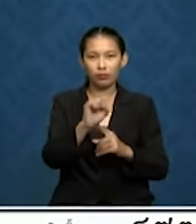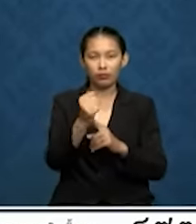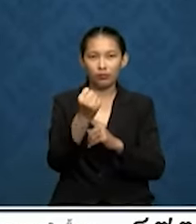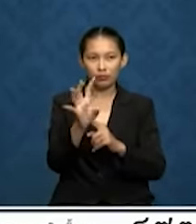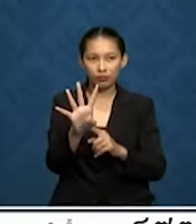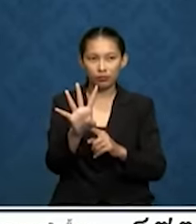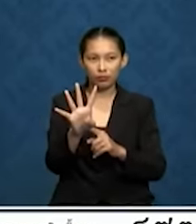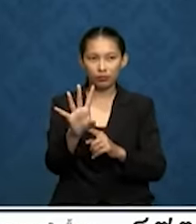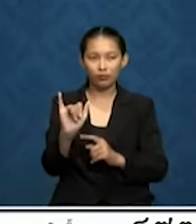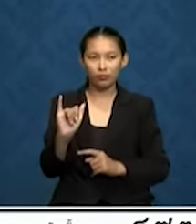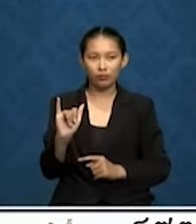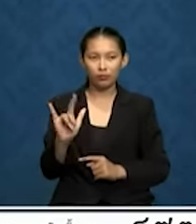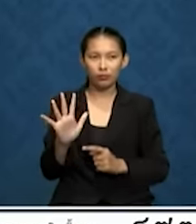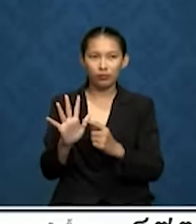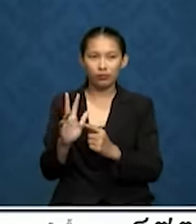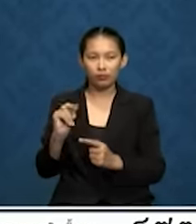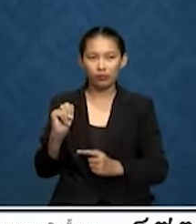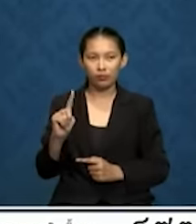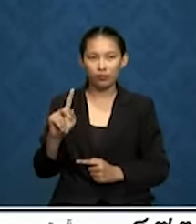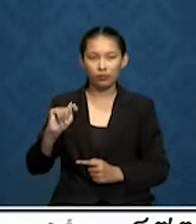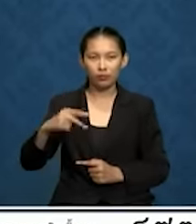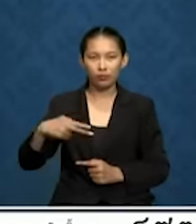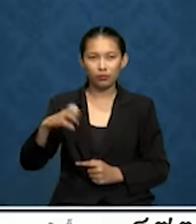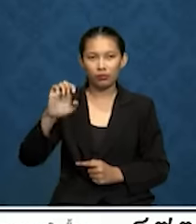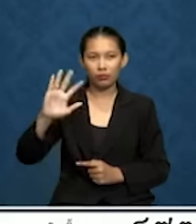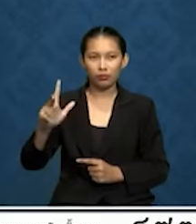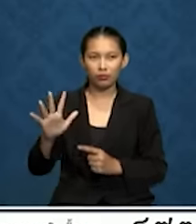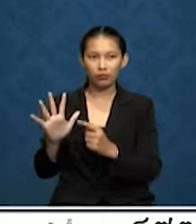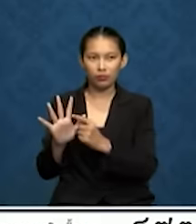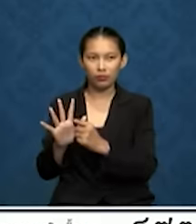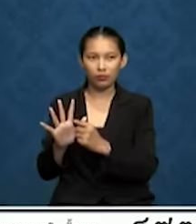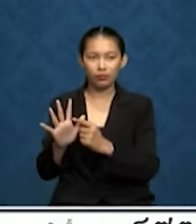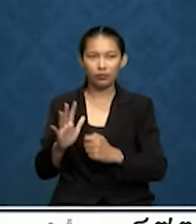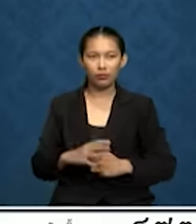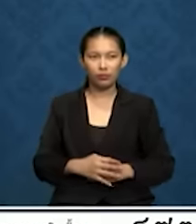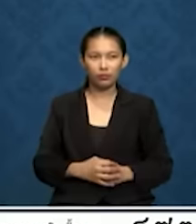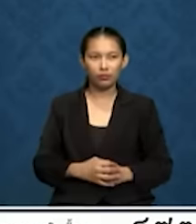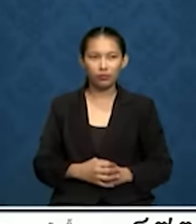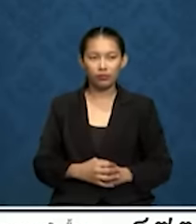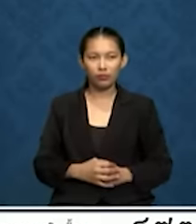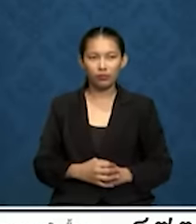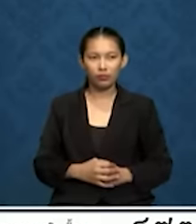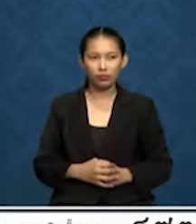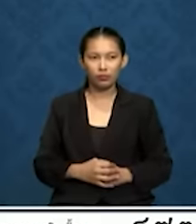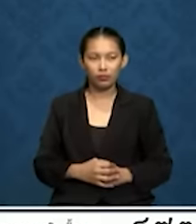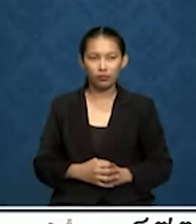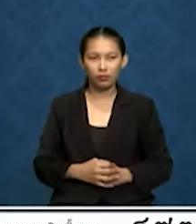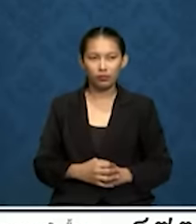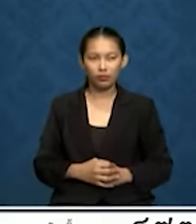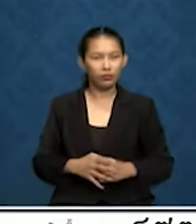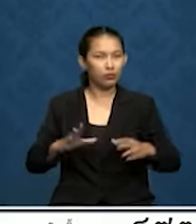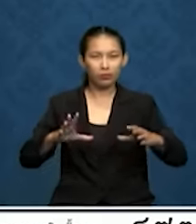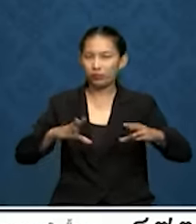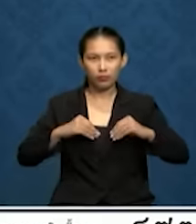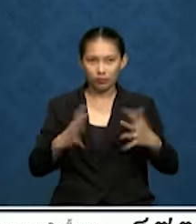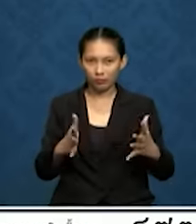114นางสาวยานณนิณนางสาวยณนิธิชาบัวเผื่อน ไม่เห็นช